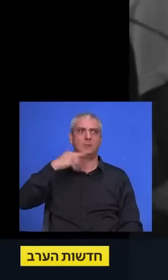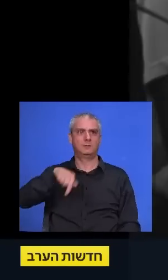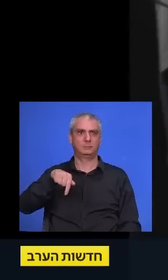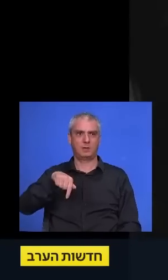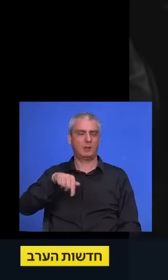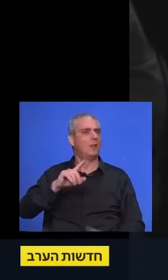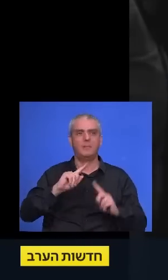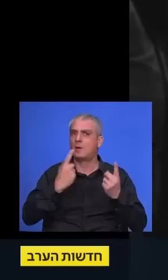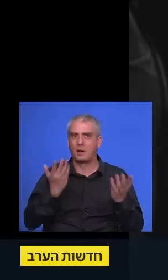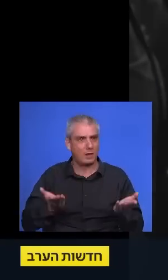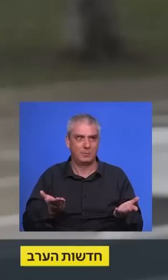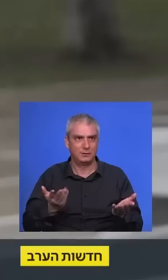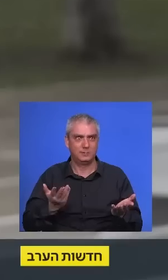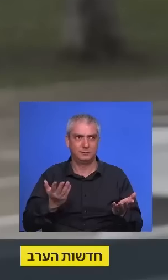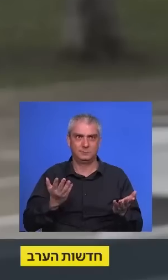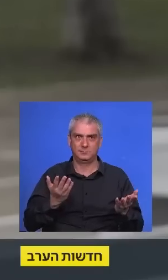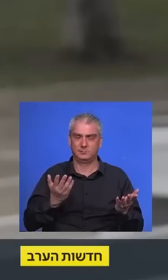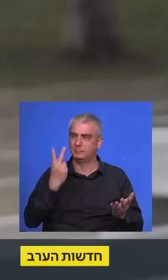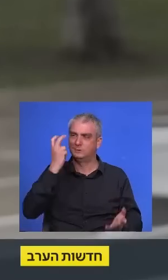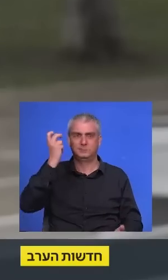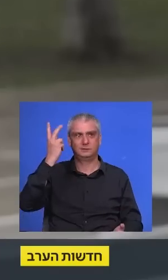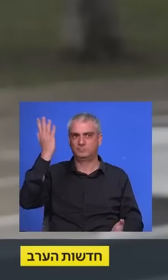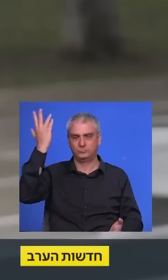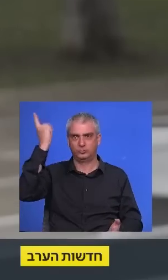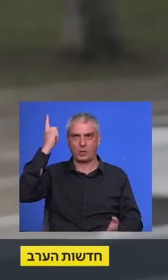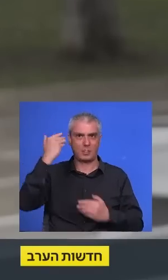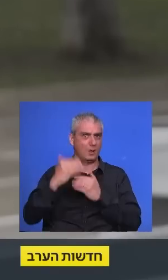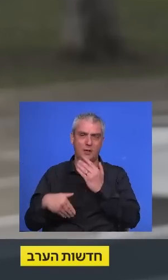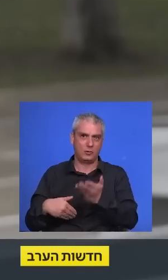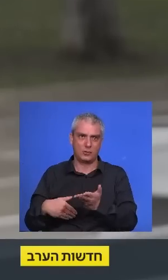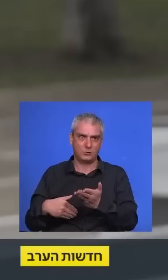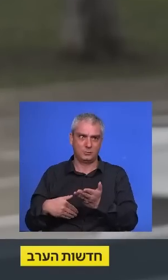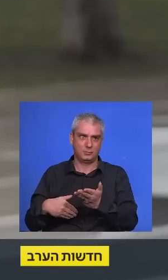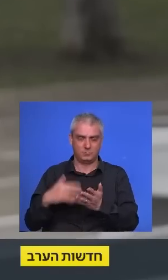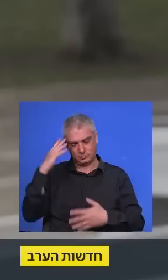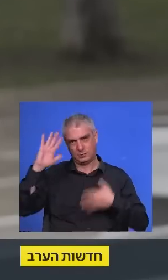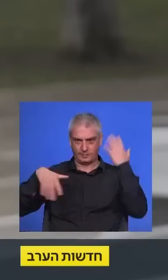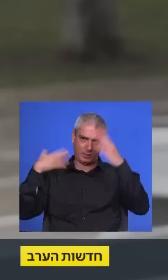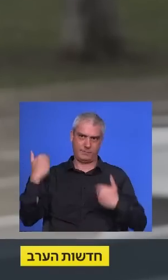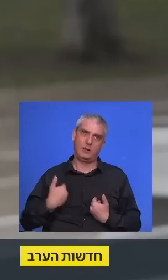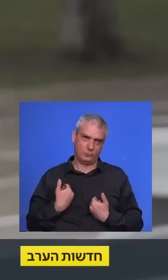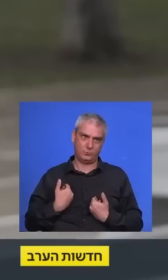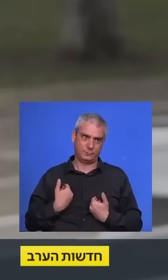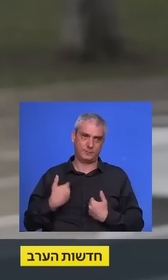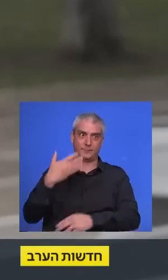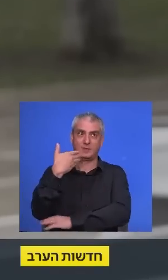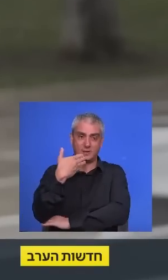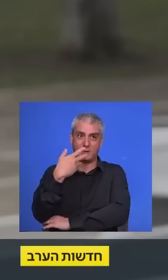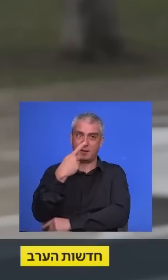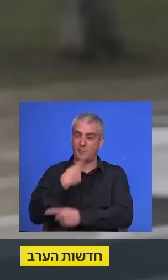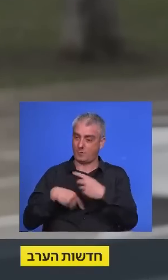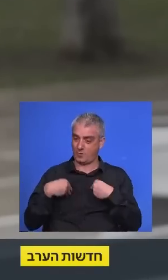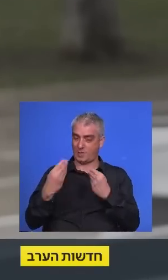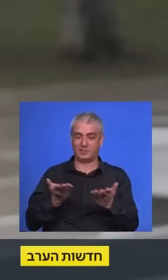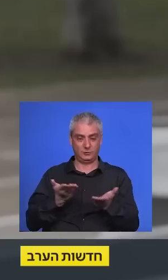מה קרה כאן ב-20 ומשהו שנים האחרונות? בלבלנו. המדינה, במקום לספק